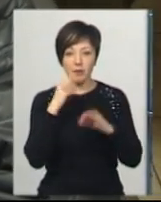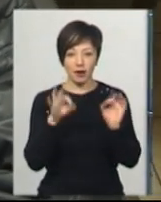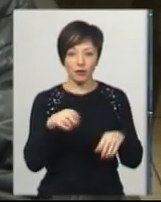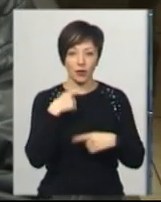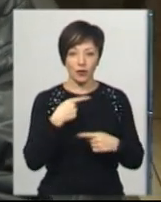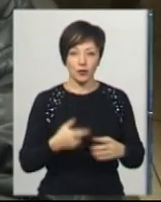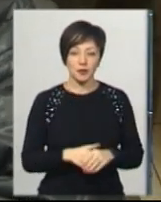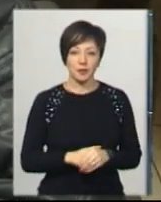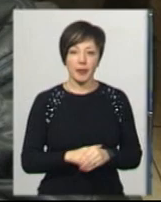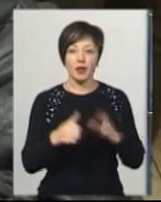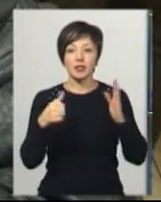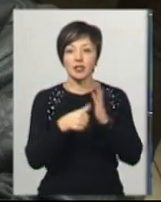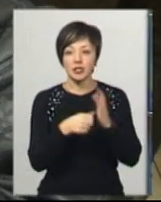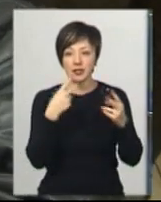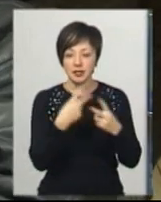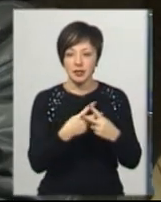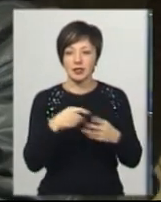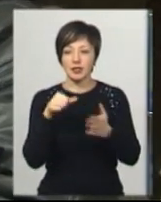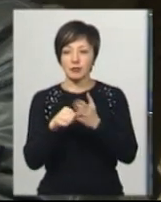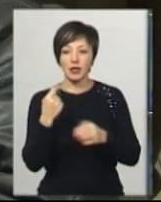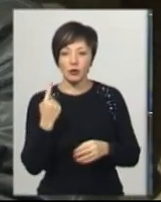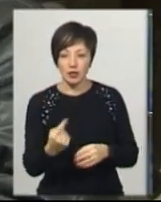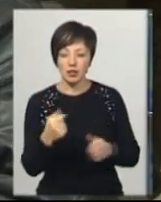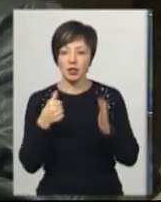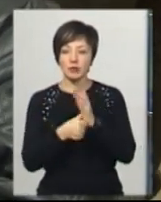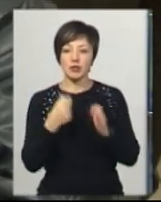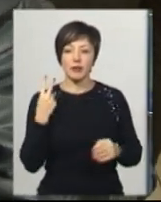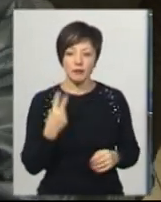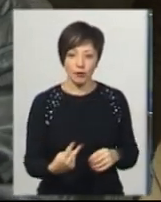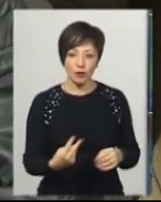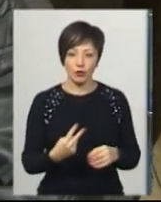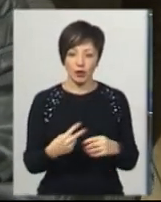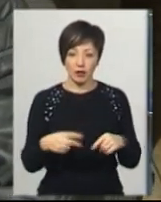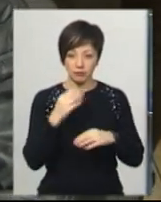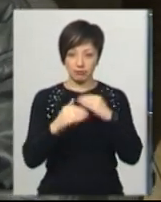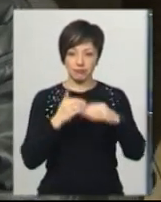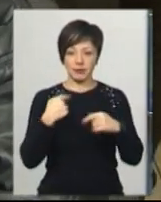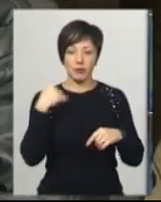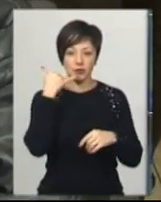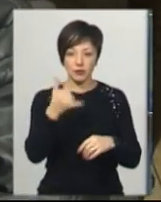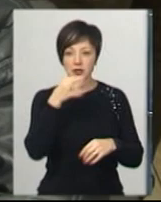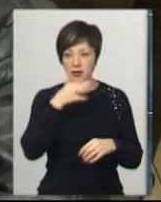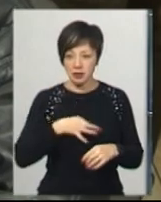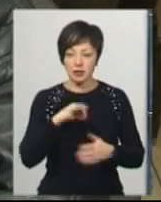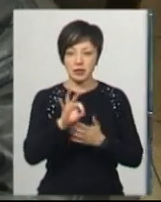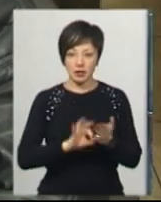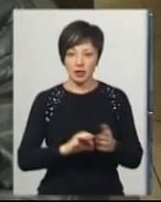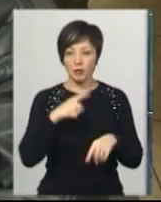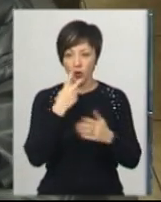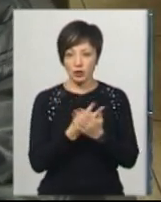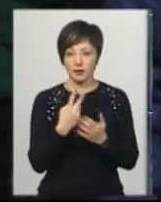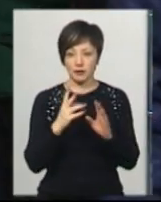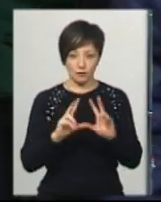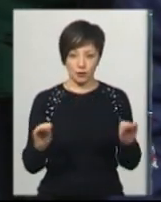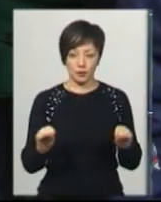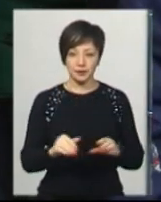правду. Нажміть на зірочку, нажміть на один, нажміть на двойку. Так я позвоню, а ти мені зразу скажеш, що кажи показник, де